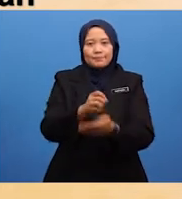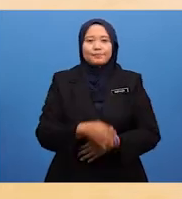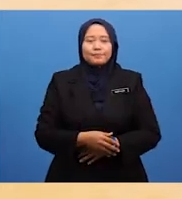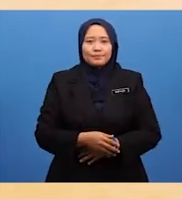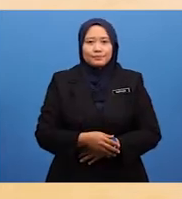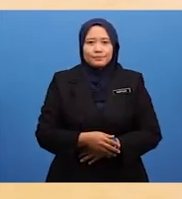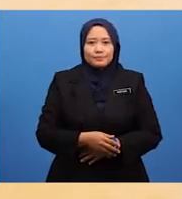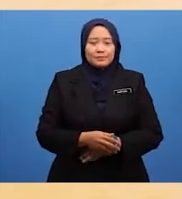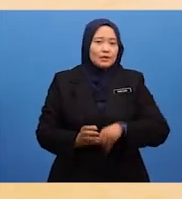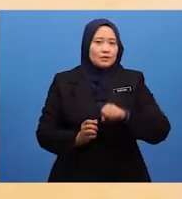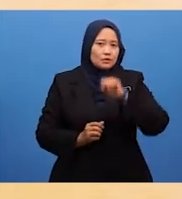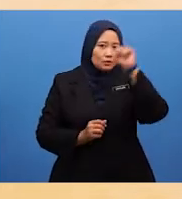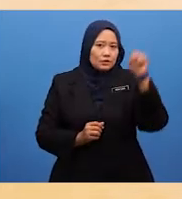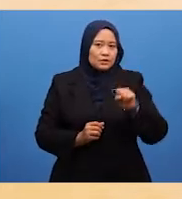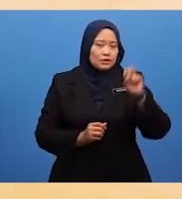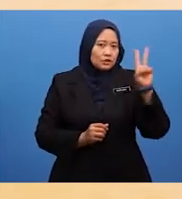Baiklah, soalan kedua.